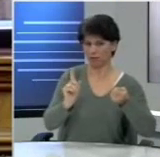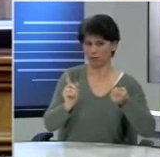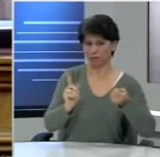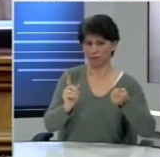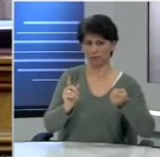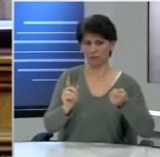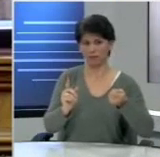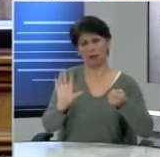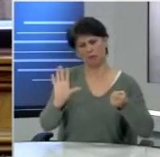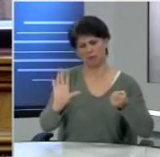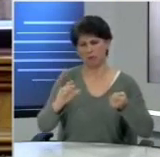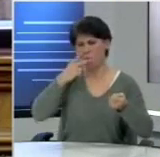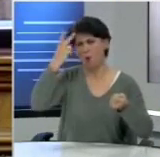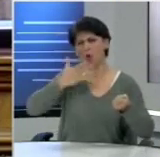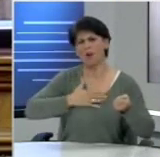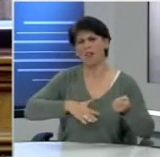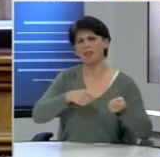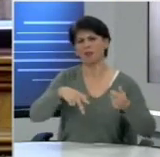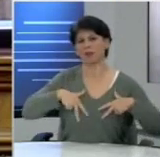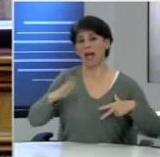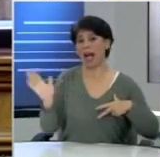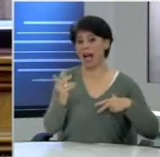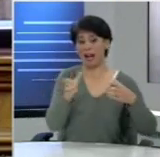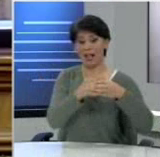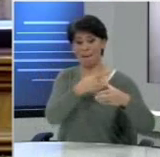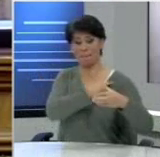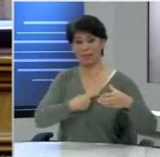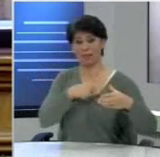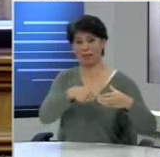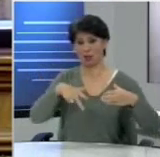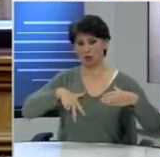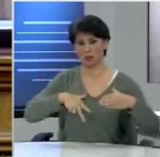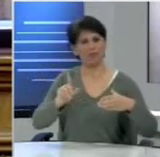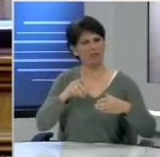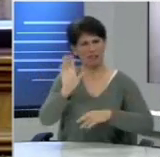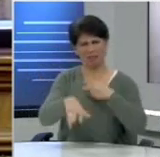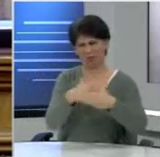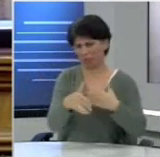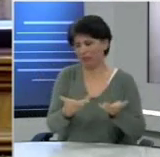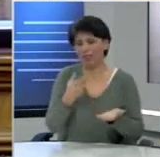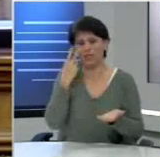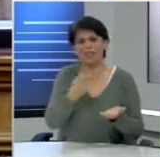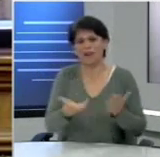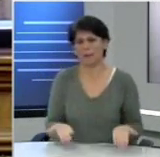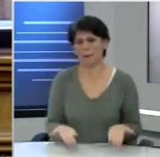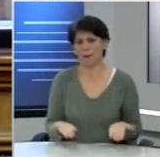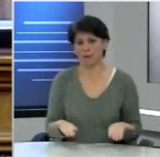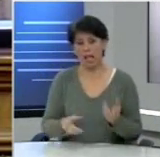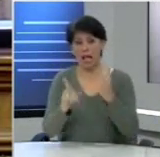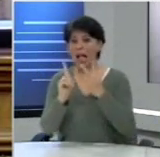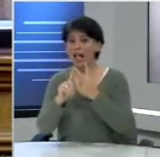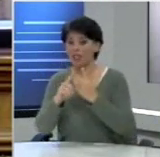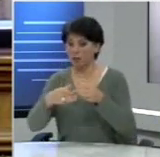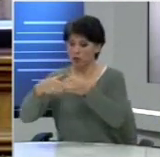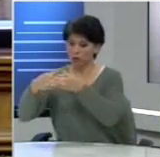κράτος. Γιατί αν ήταν επιτελικό, τέτοιο μπάχαλο δεν θα βλέπαμε. Και ο δεύτερος